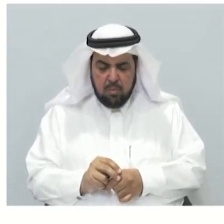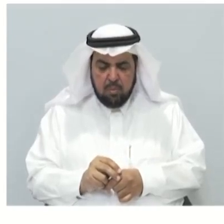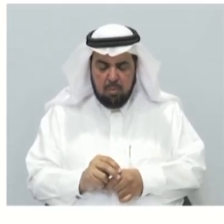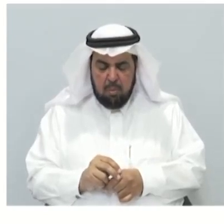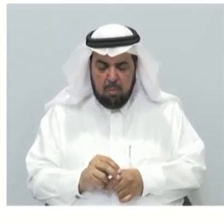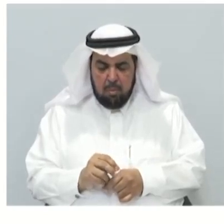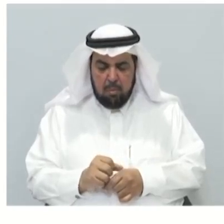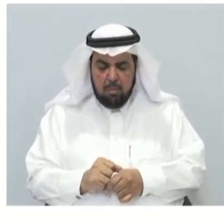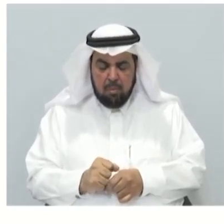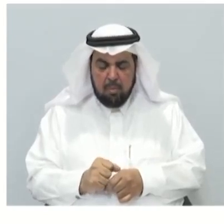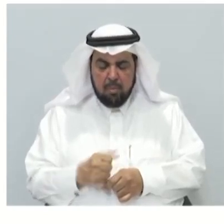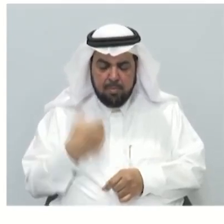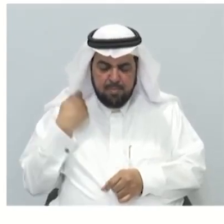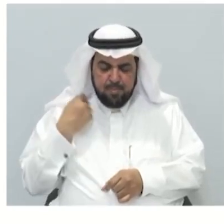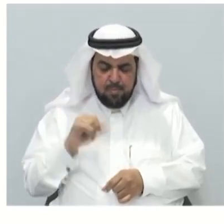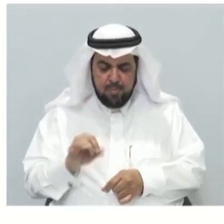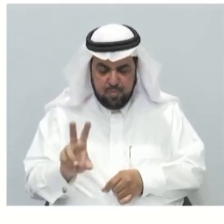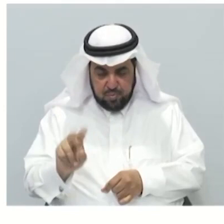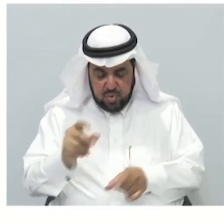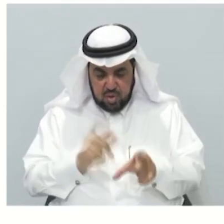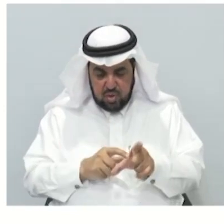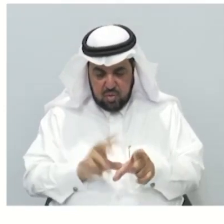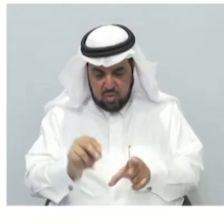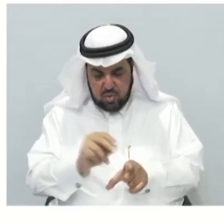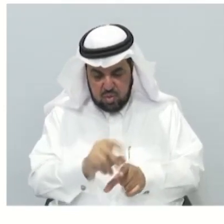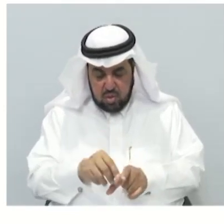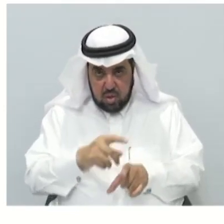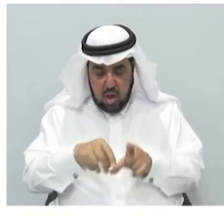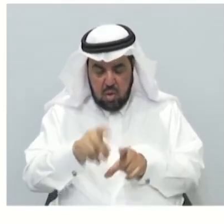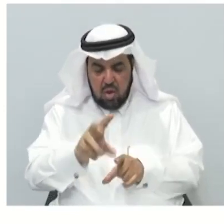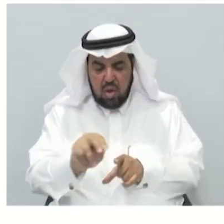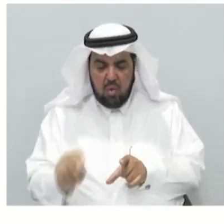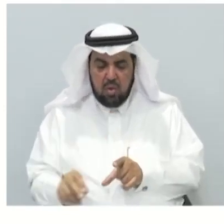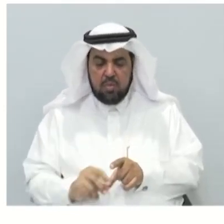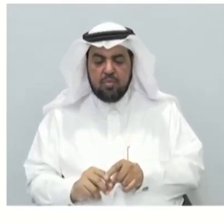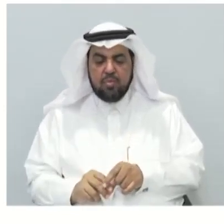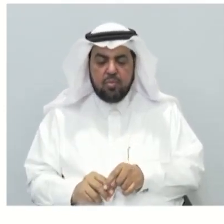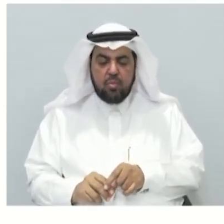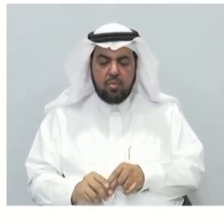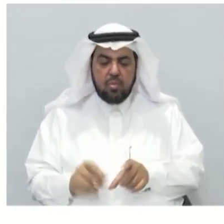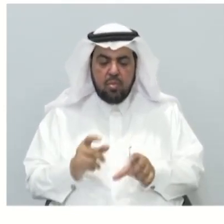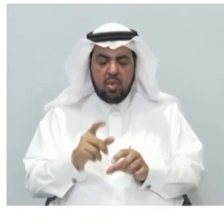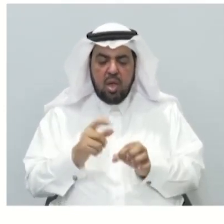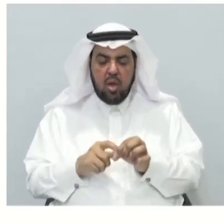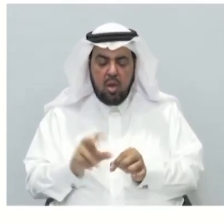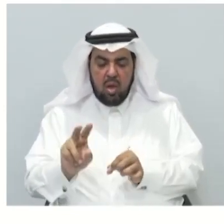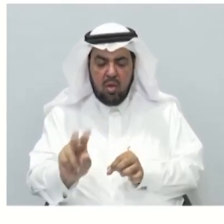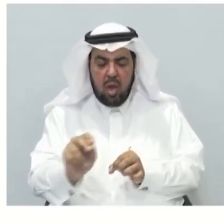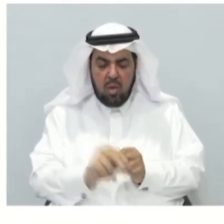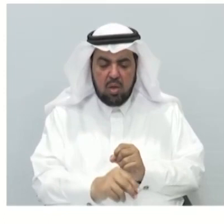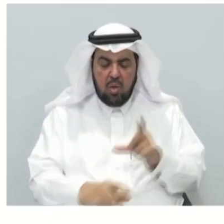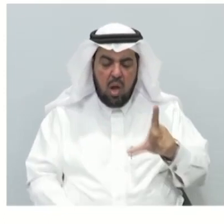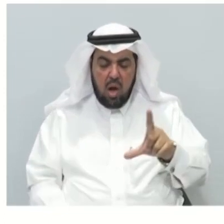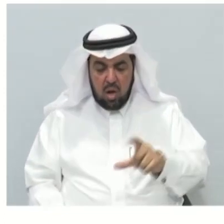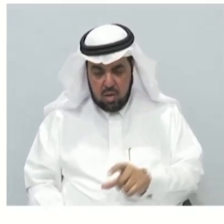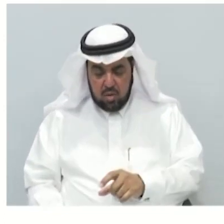هنا تطابق اس ار او ار اس والزاويه كيو تطابق الزاويه